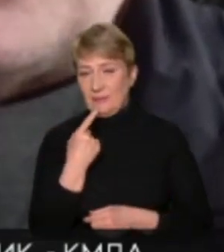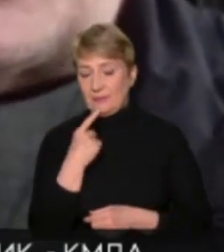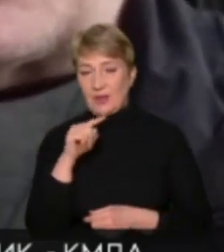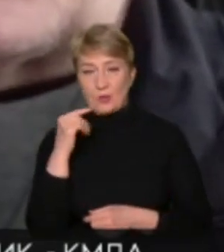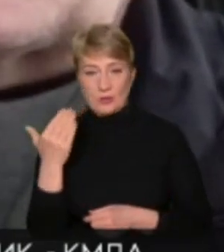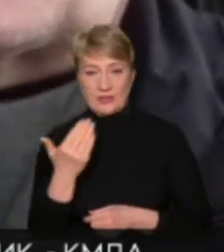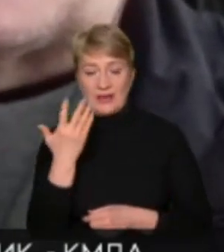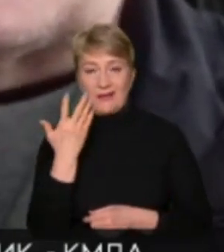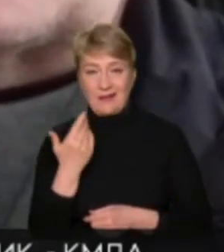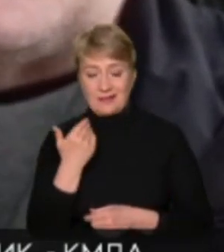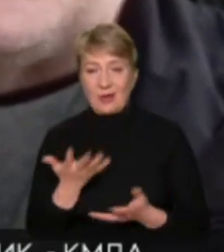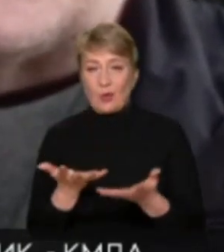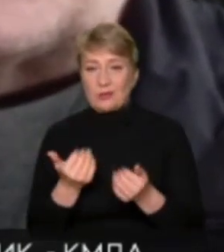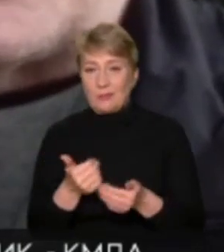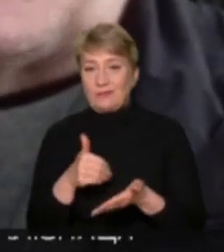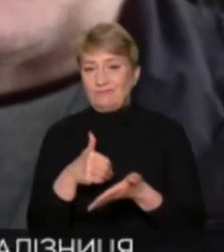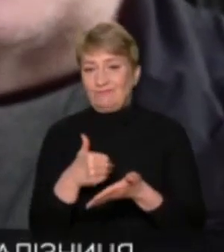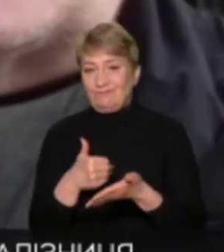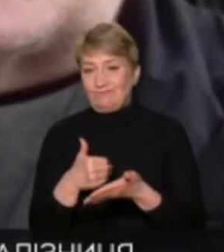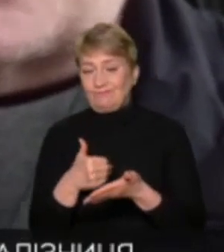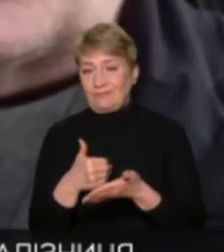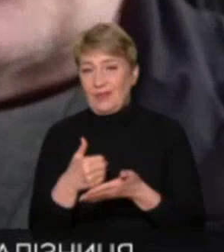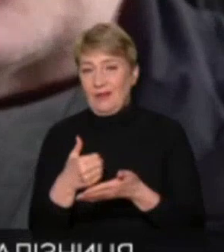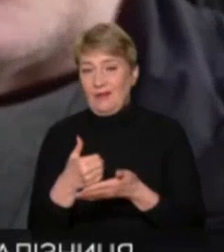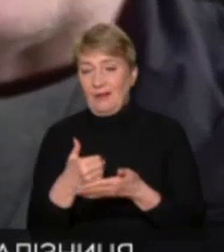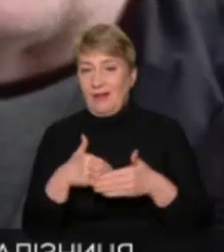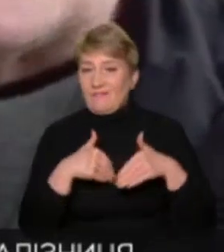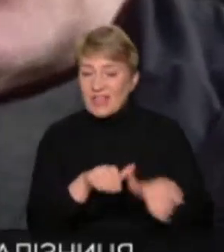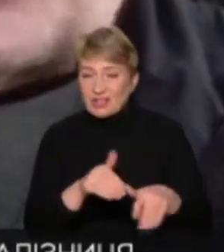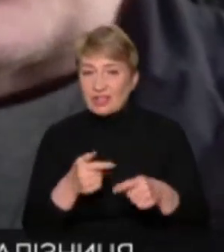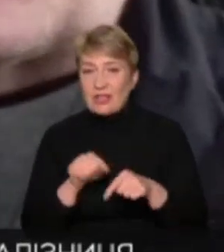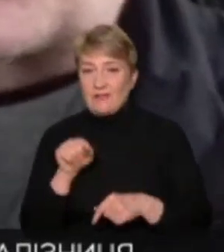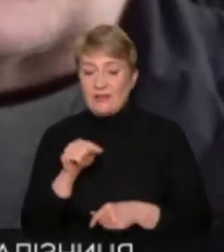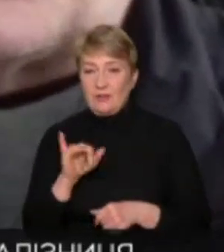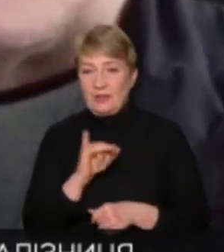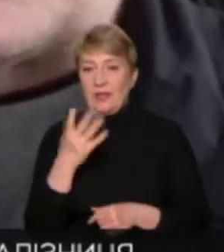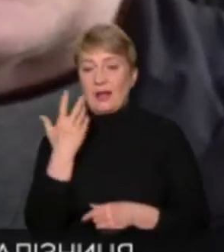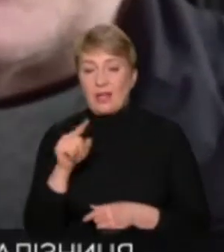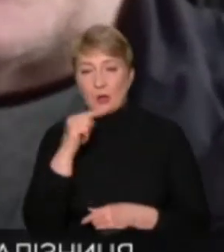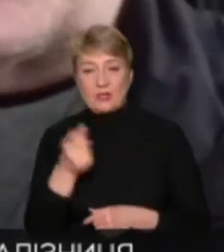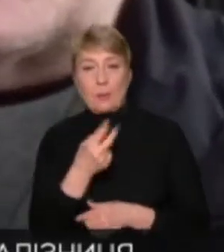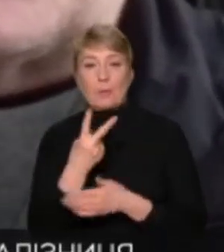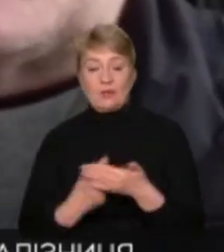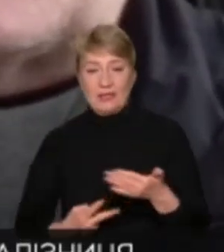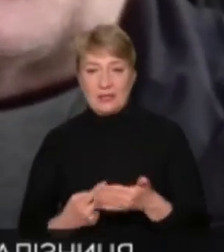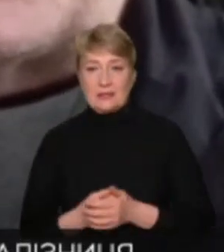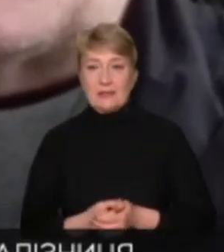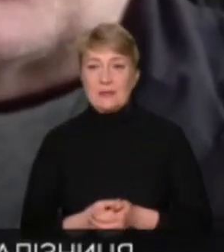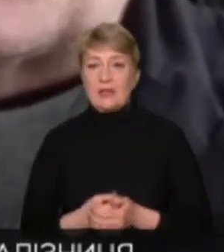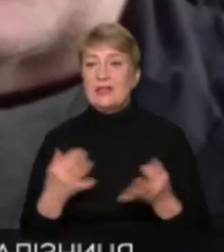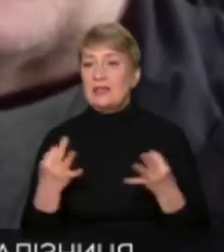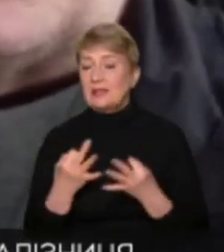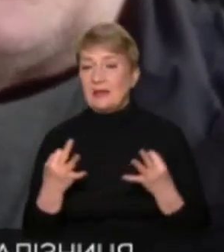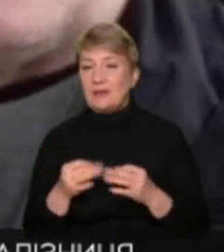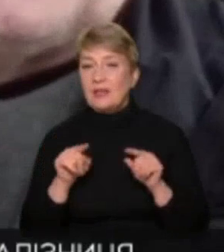отримали відсіч наших збройних сил, коли їхній наступ, який вони так рекламували, провалився по великому рахунку, вони не досягли ніяких не тої мети, якої